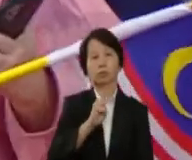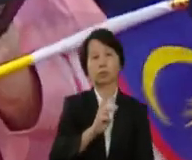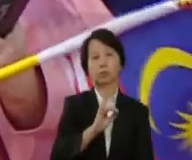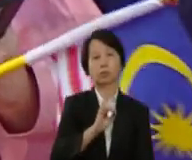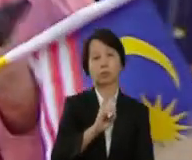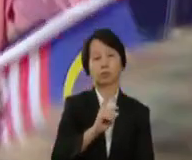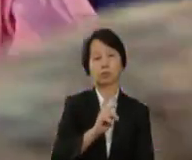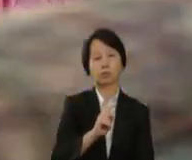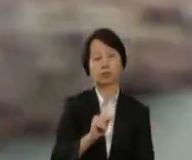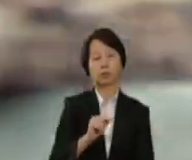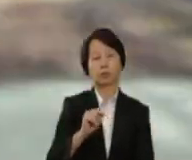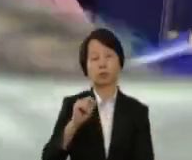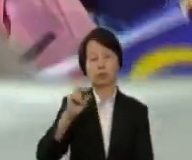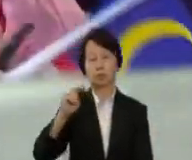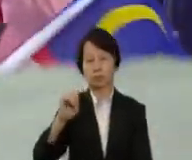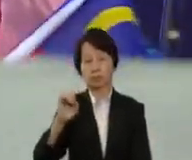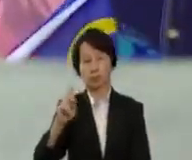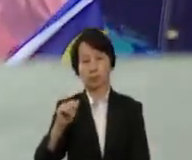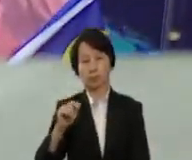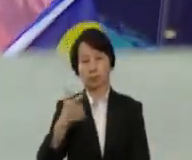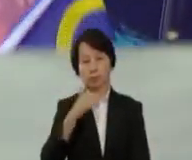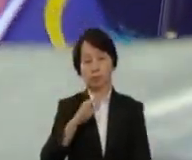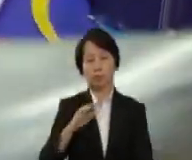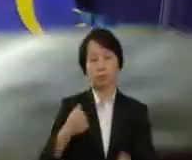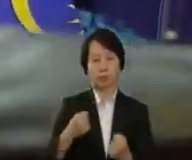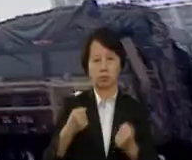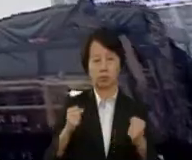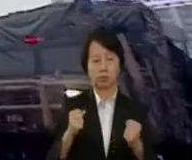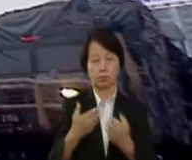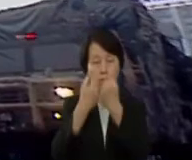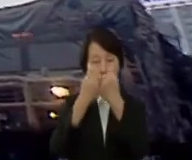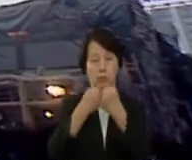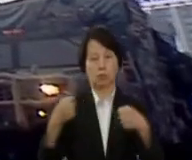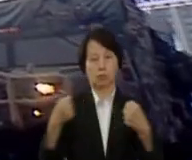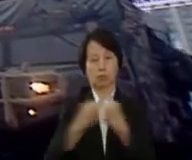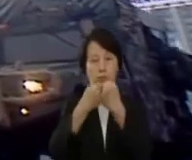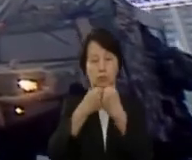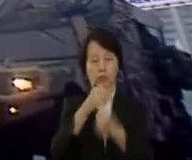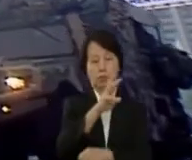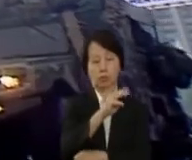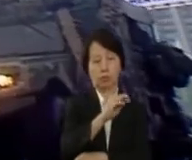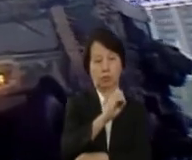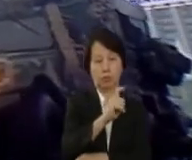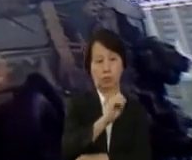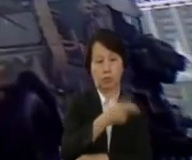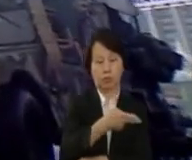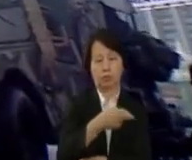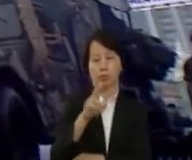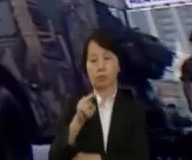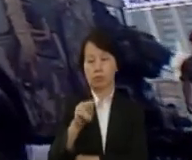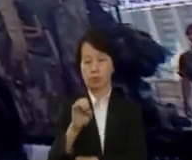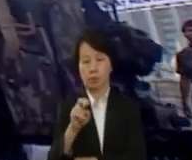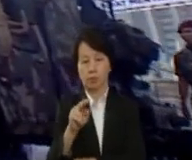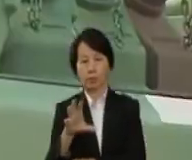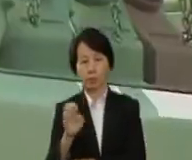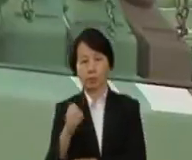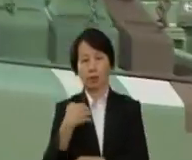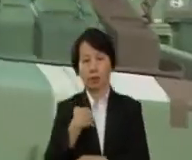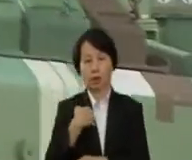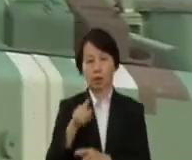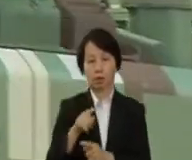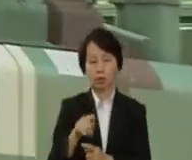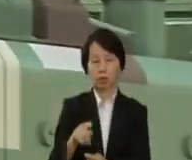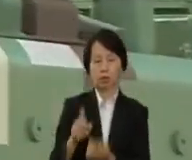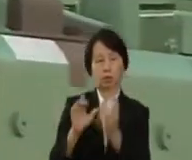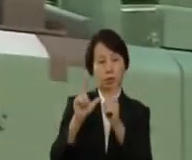akan menampilkan perbarisan tempur elemen Mekanis. Perbarisan tempur elemen Mekanis merangkumi aspek